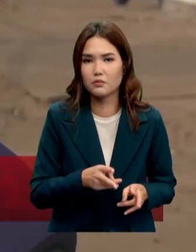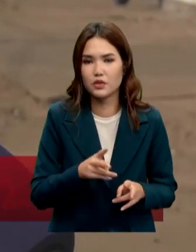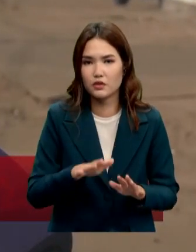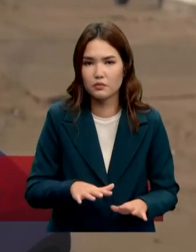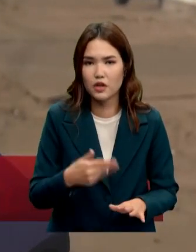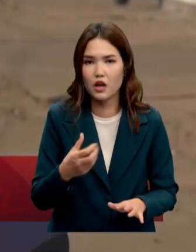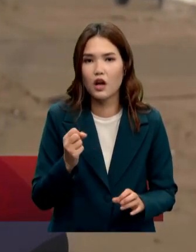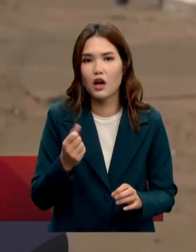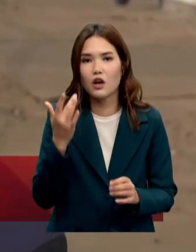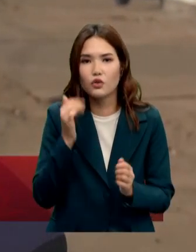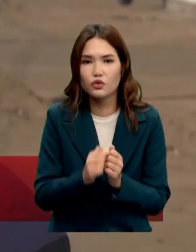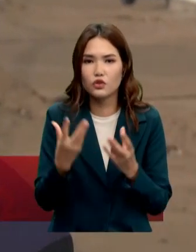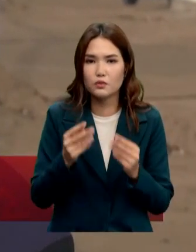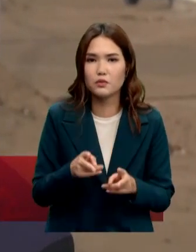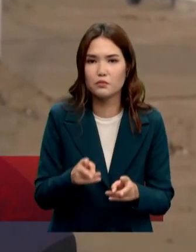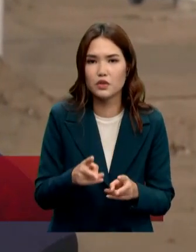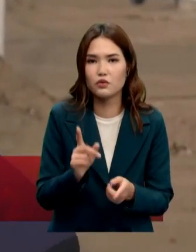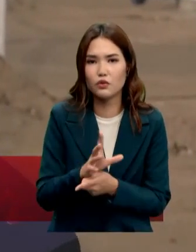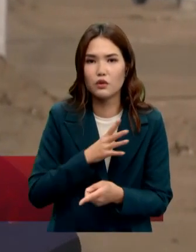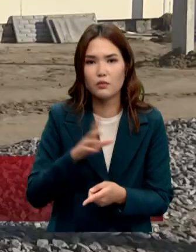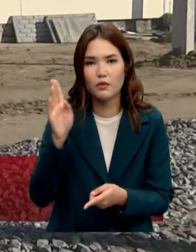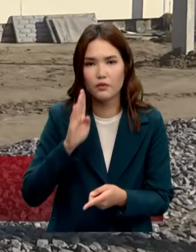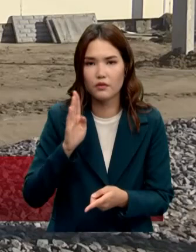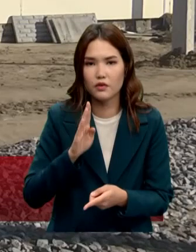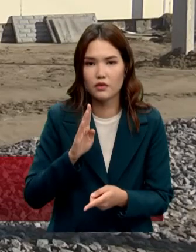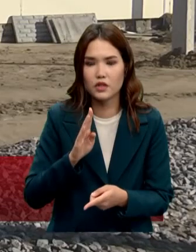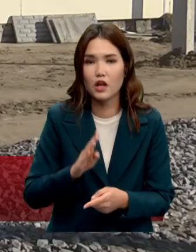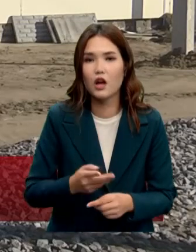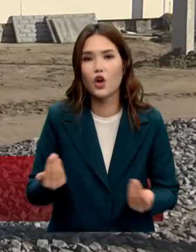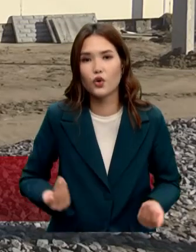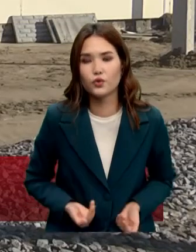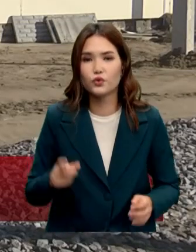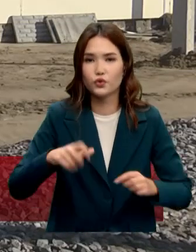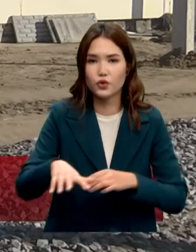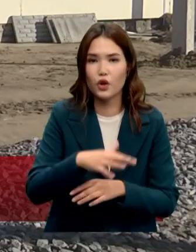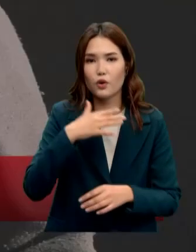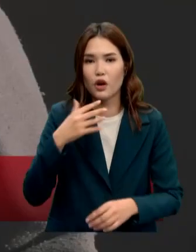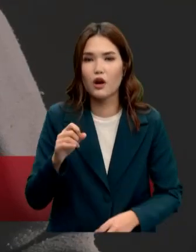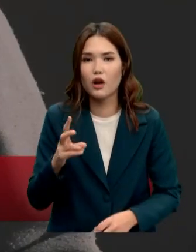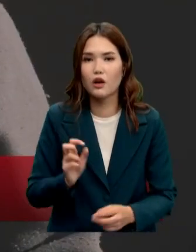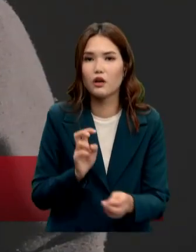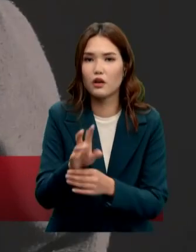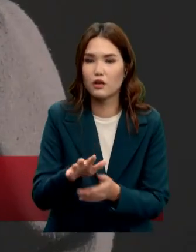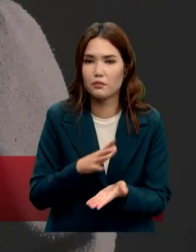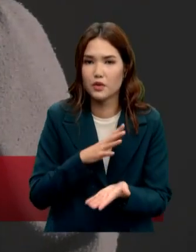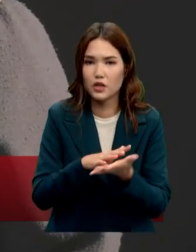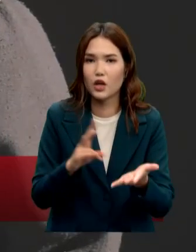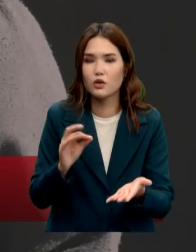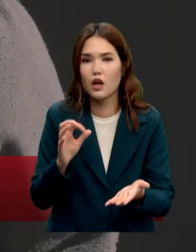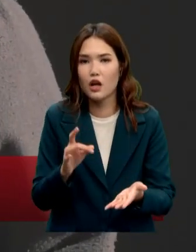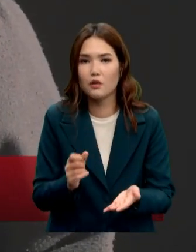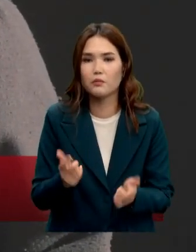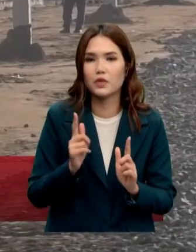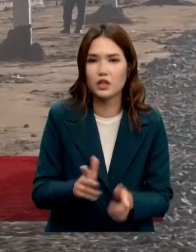Ал үнемі пештің қасында бір кісі болу керек үйде. Тұрғындар күз басталғанда әкімдікке жүгінген, алайда арты сұйылып кеткен